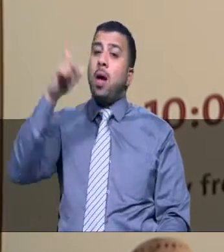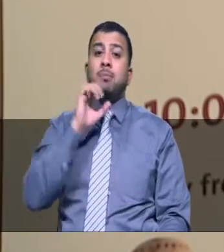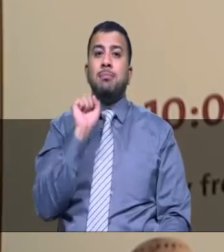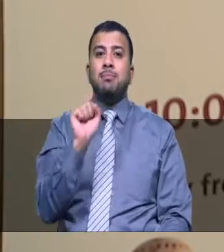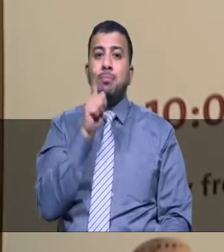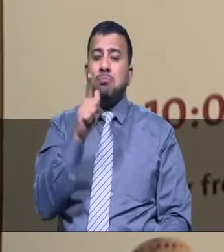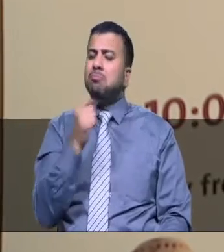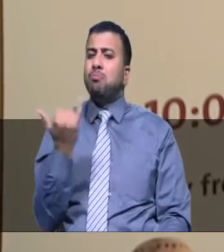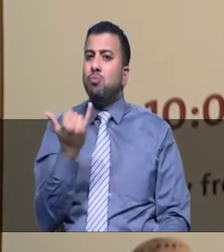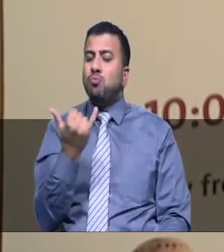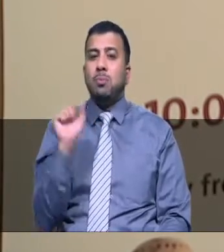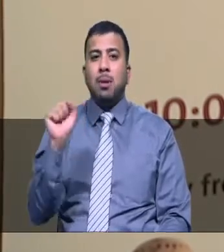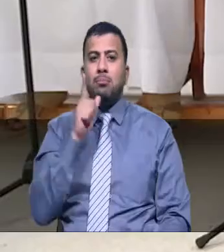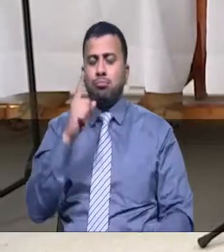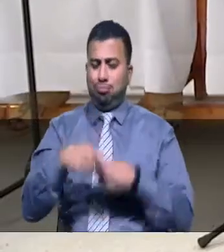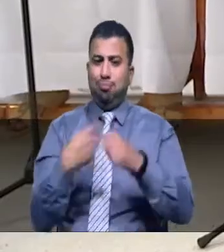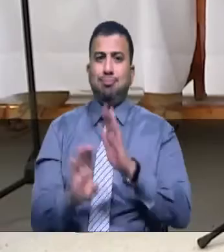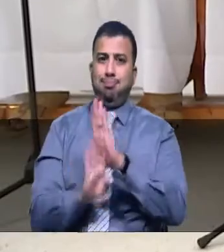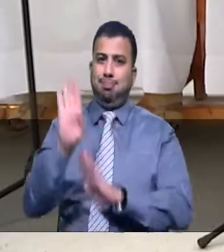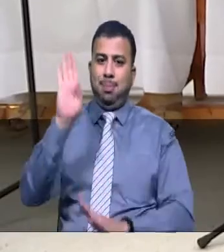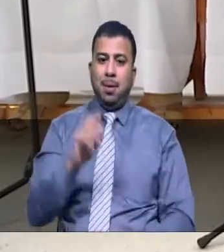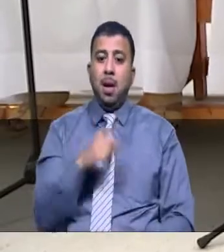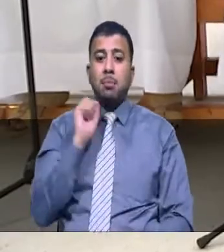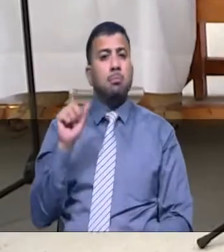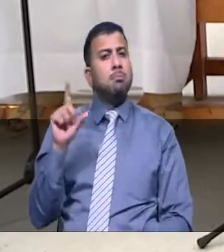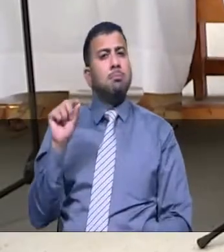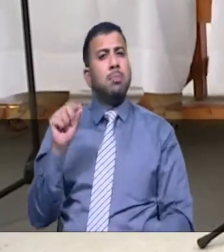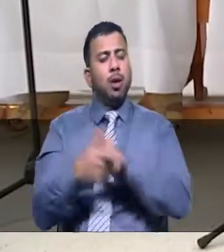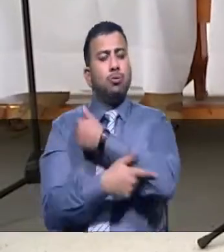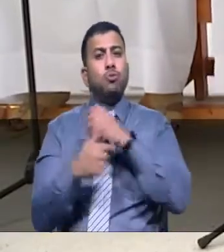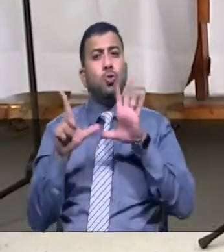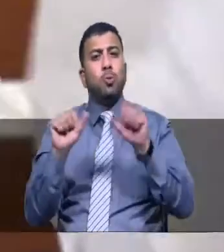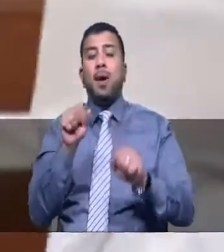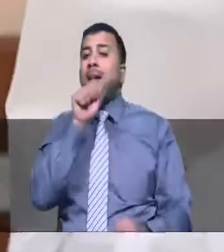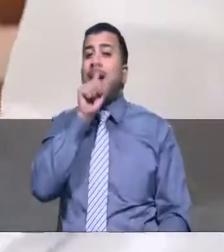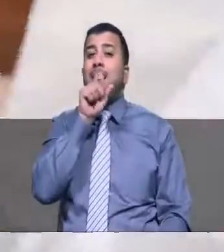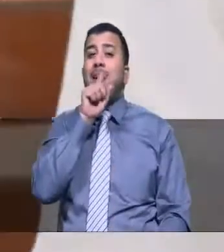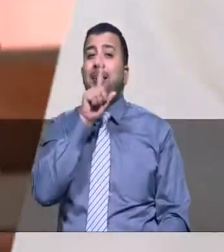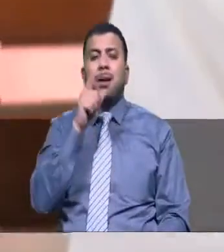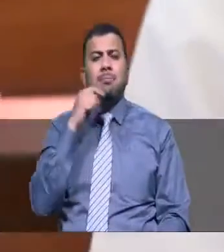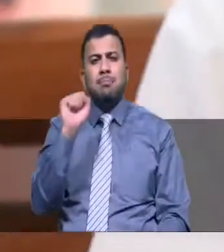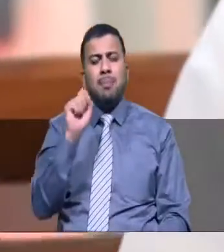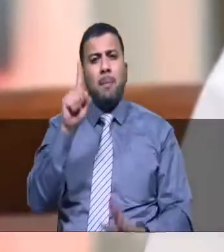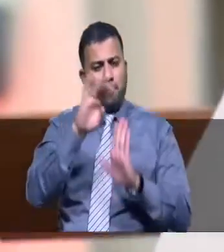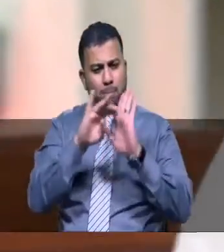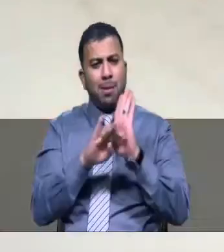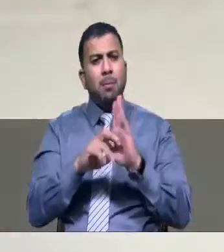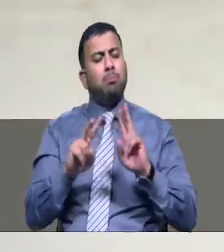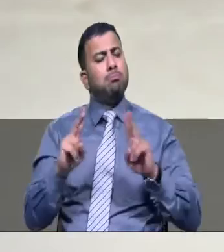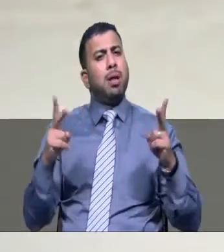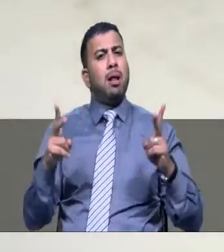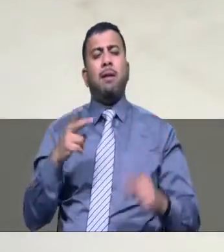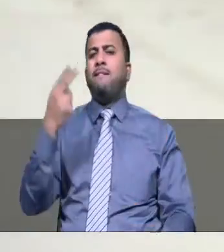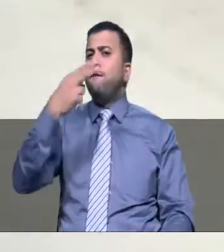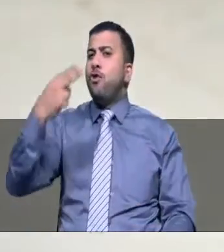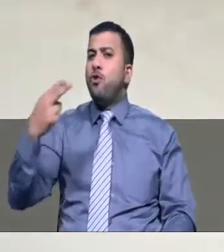تؤدي رسالتها ودورها المنشود. يتميز الأسبوع التراثي القطري بتقديم فقرات متنوعة